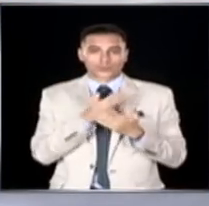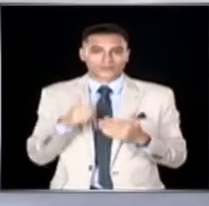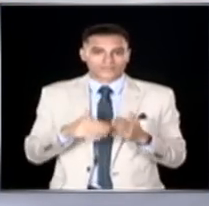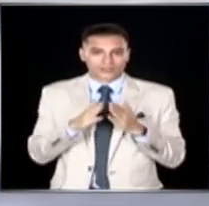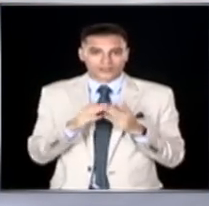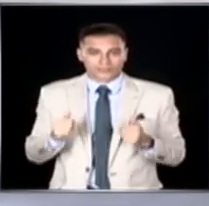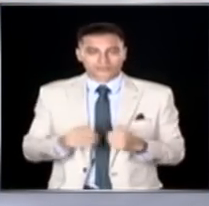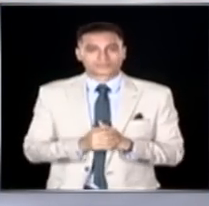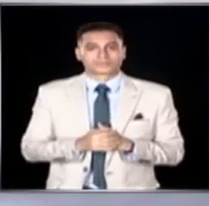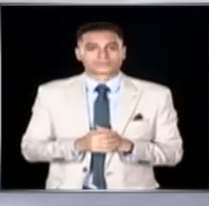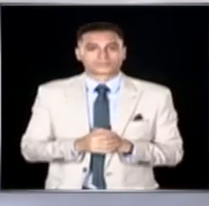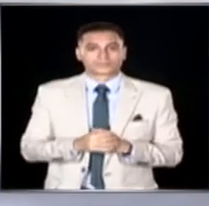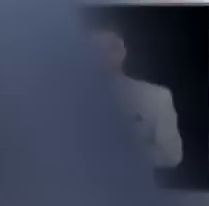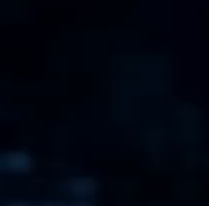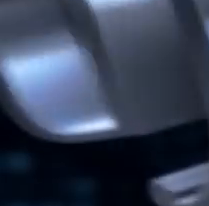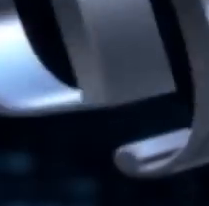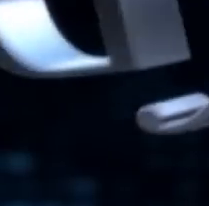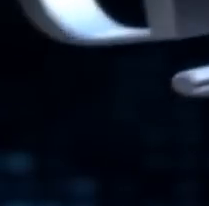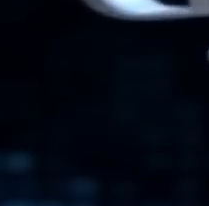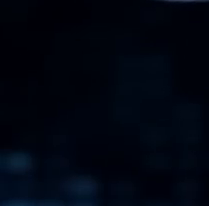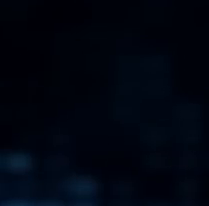المدارس الحكومية في مصر.